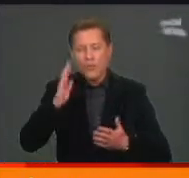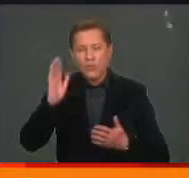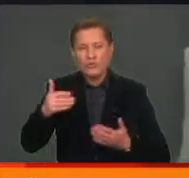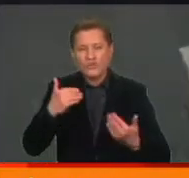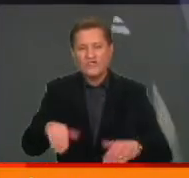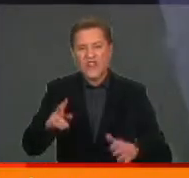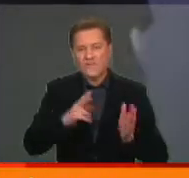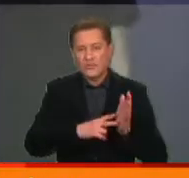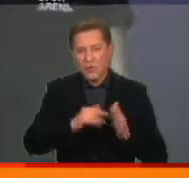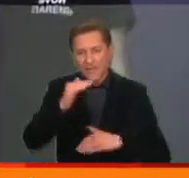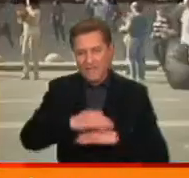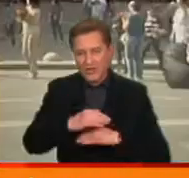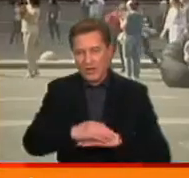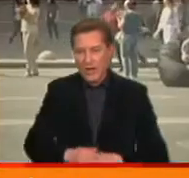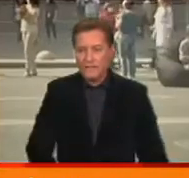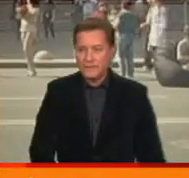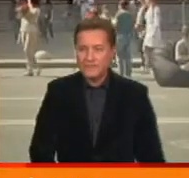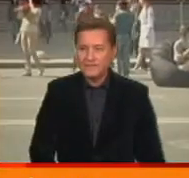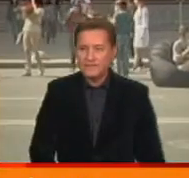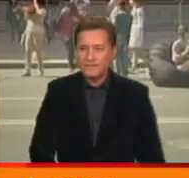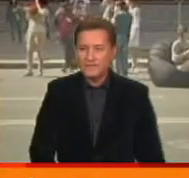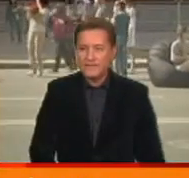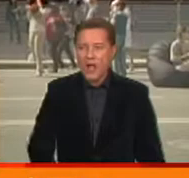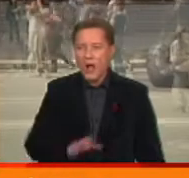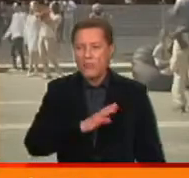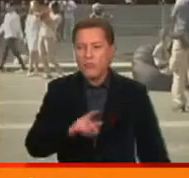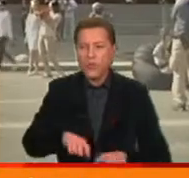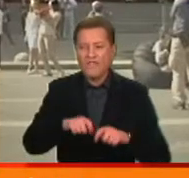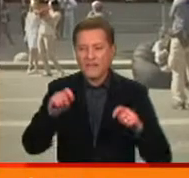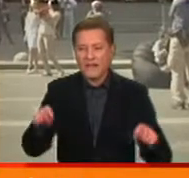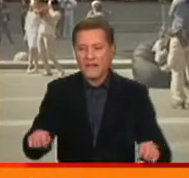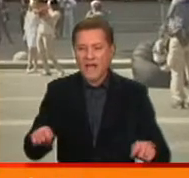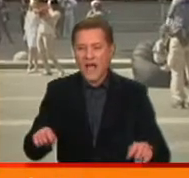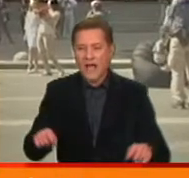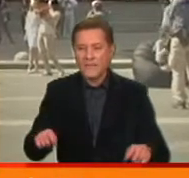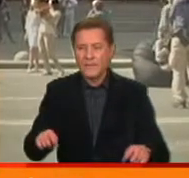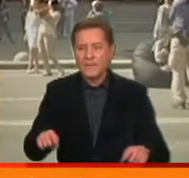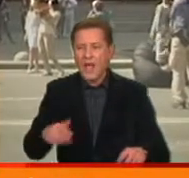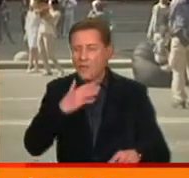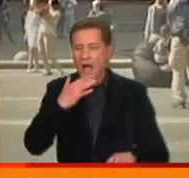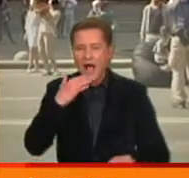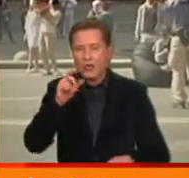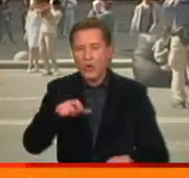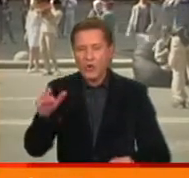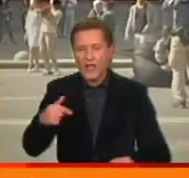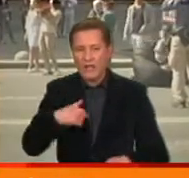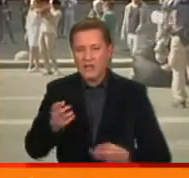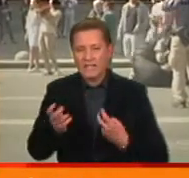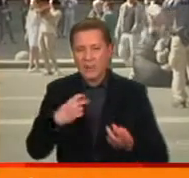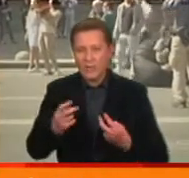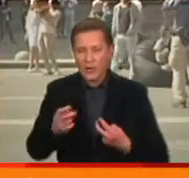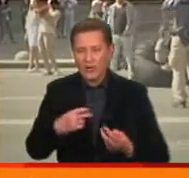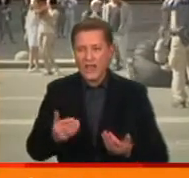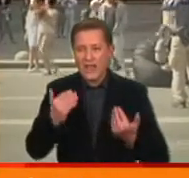о 7-й вечора. О 12-й годині було відкриття, багато людей до нас зайшло. І